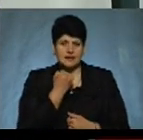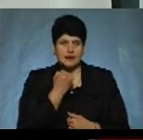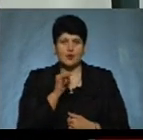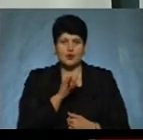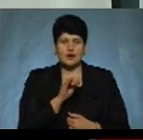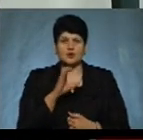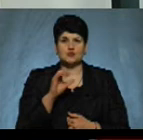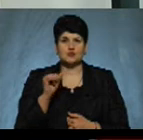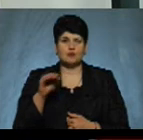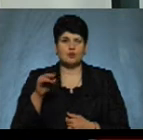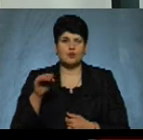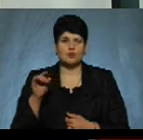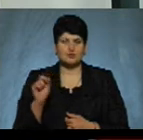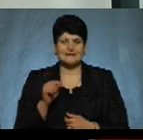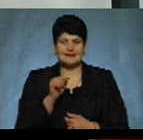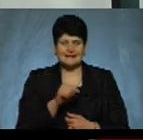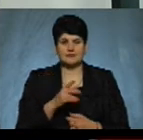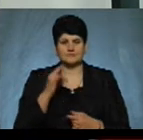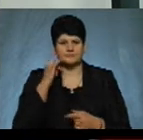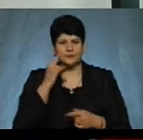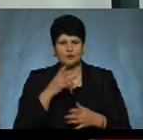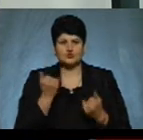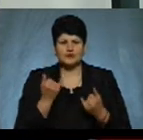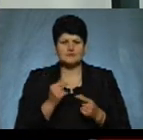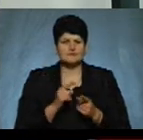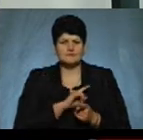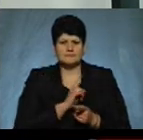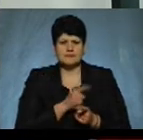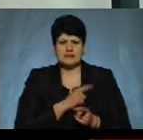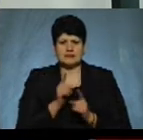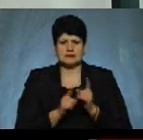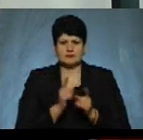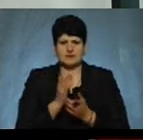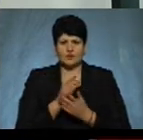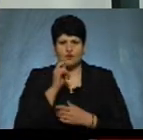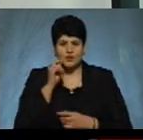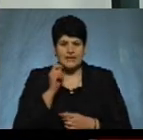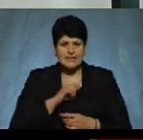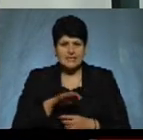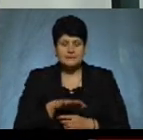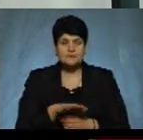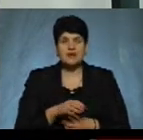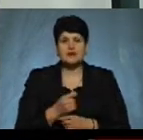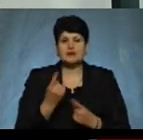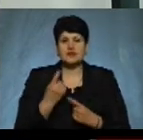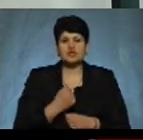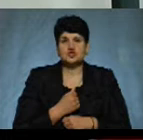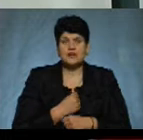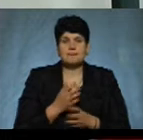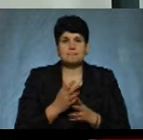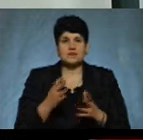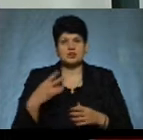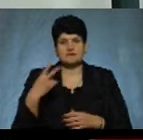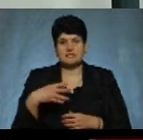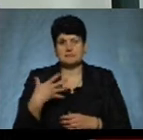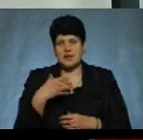Уляні Супрун, завдяки її позиції, сьогодні радикально відбуваються зміни в Україні. Тому що, на превеликий жаль, більше як